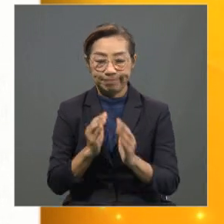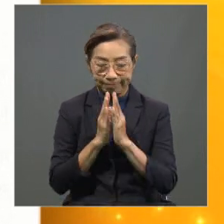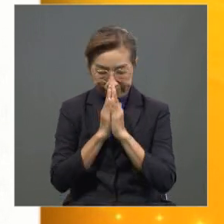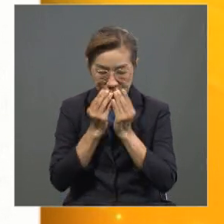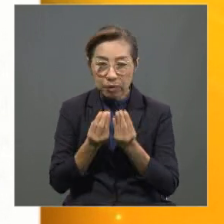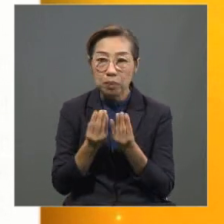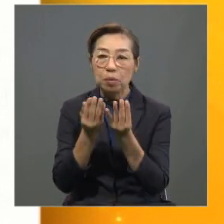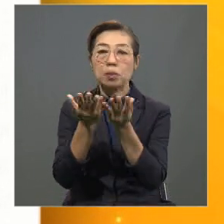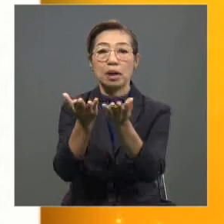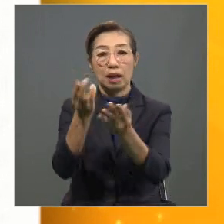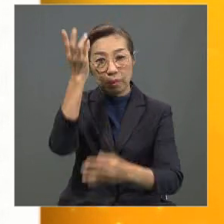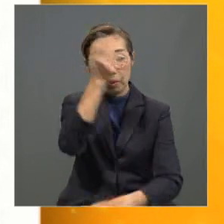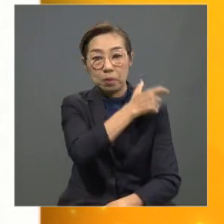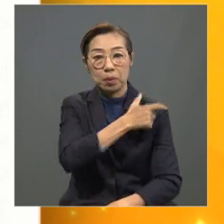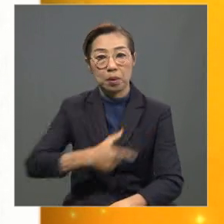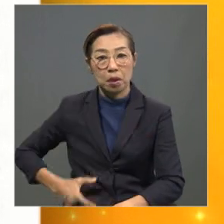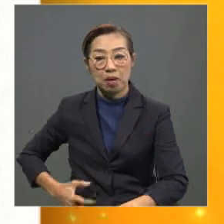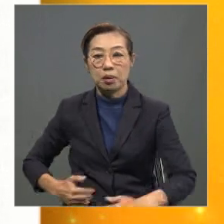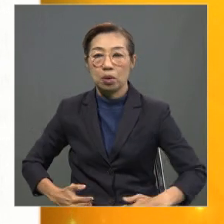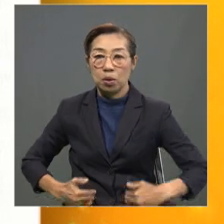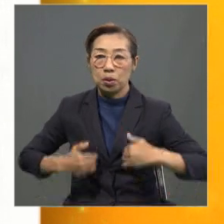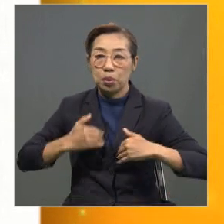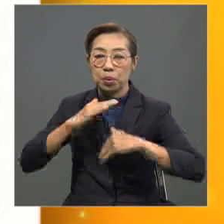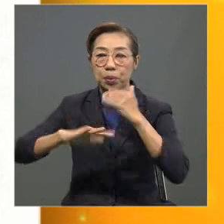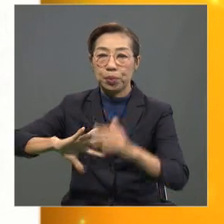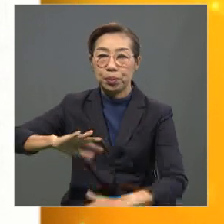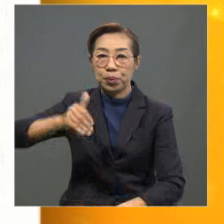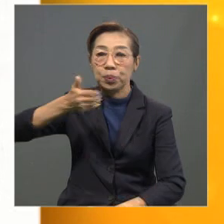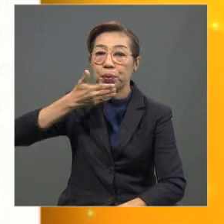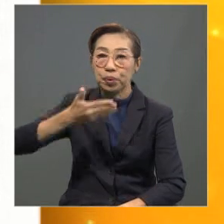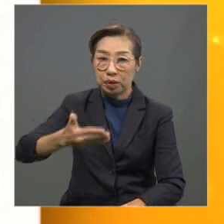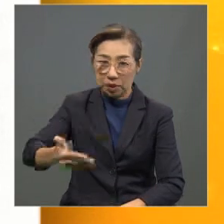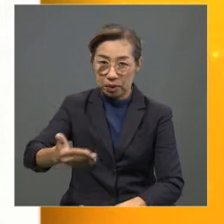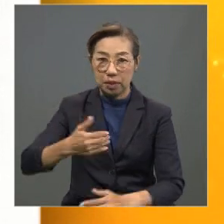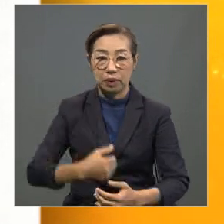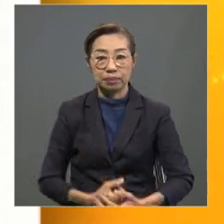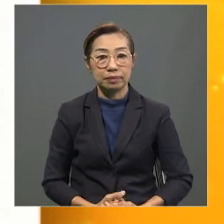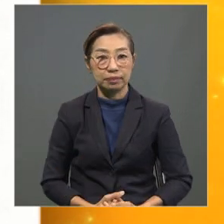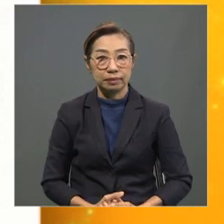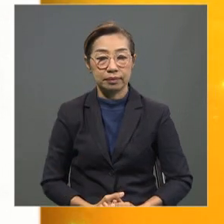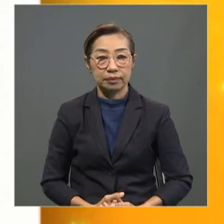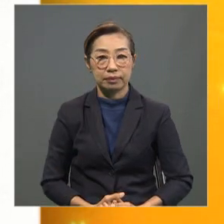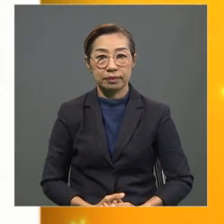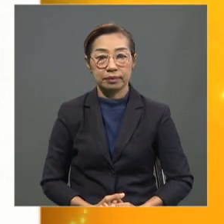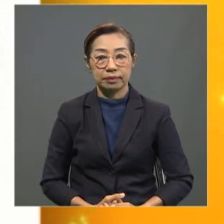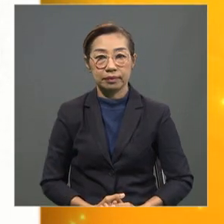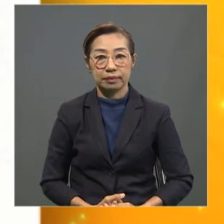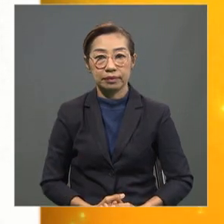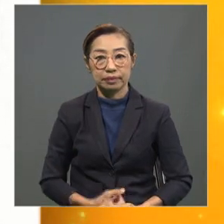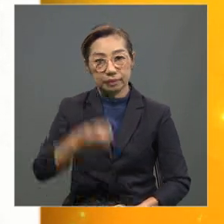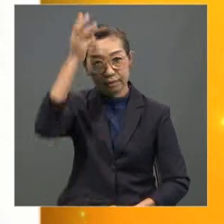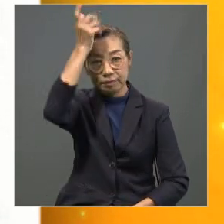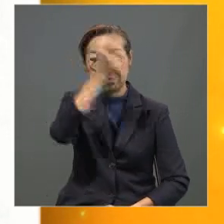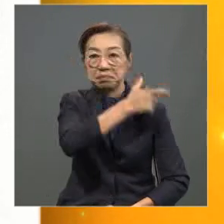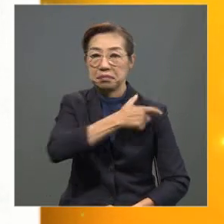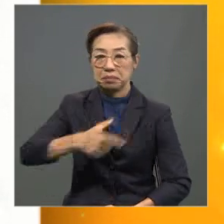ให้ทรงพระเจริญยิ่งยืนนานสมเด็จพระนางเจ้าสิริกิติ์พระบรมราชินีนาถพระบรมราชชนนีพันปีหลวง